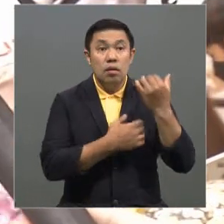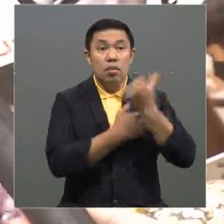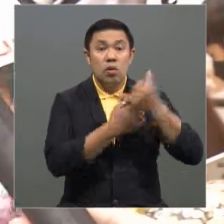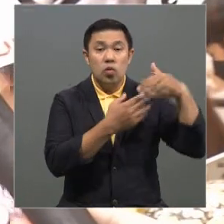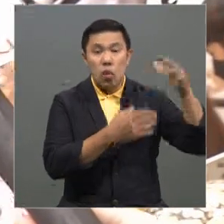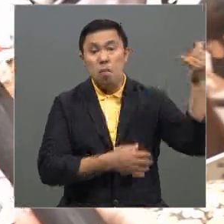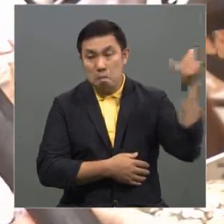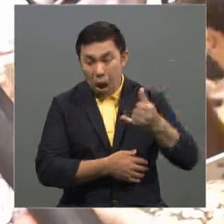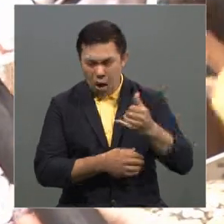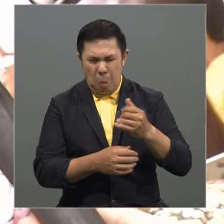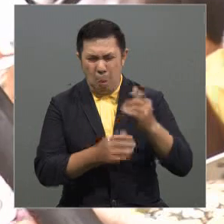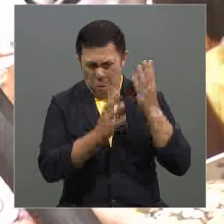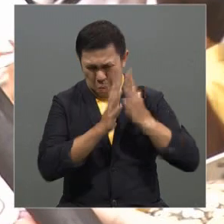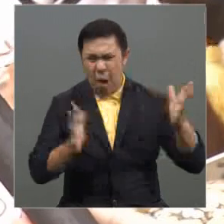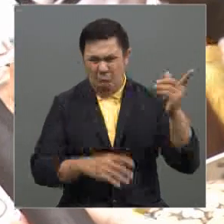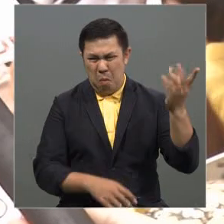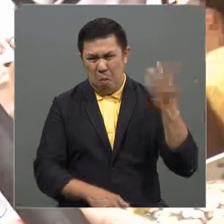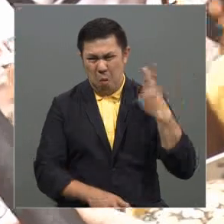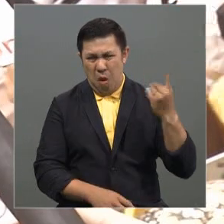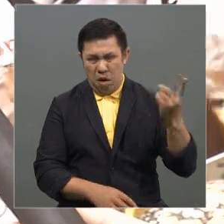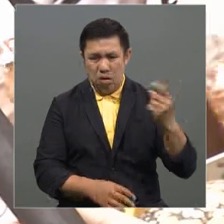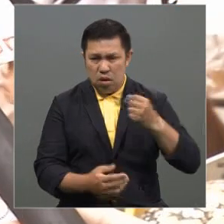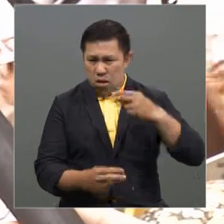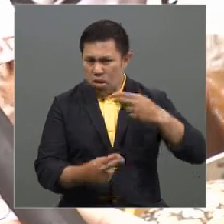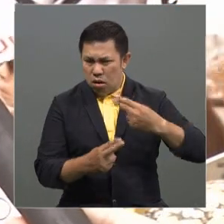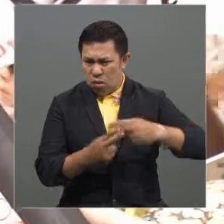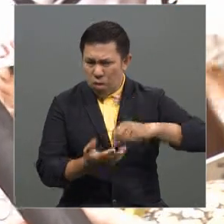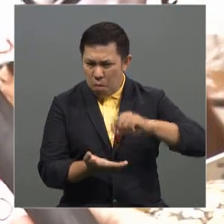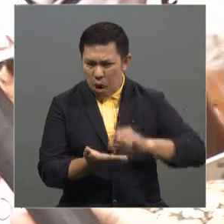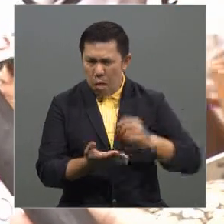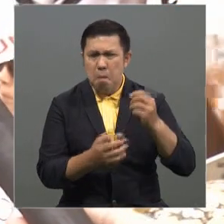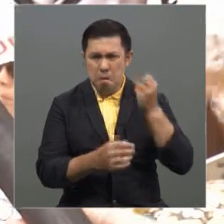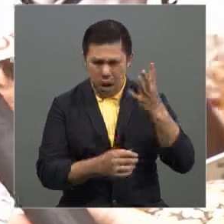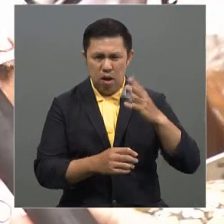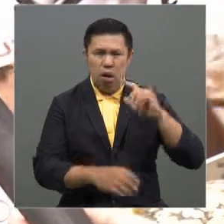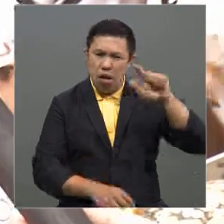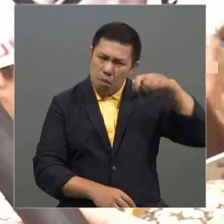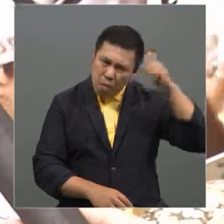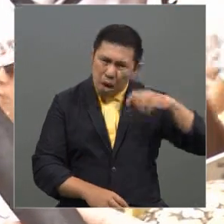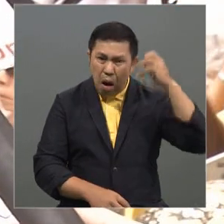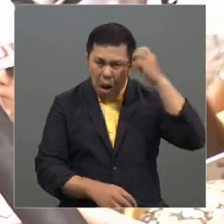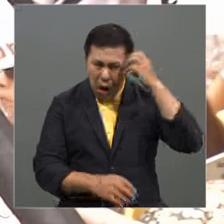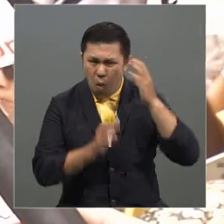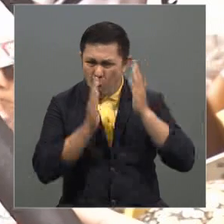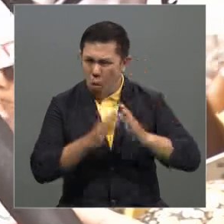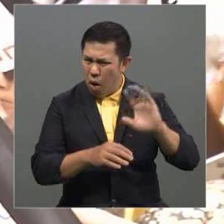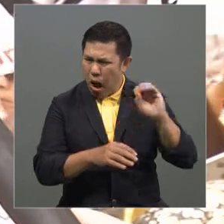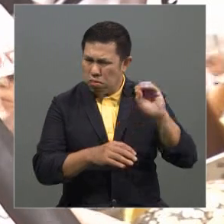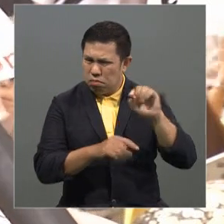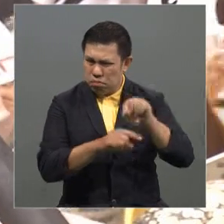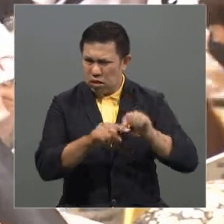จะเยอะกว่านะครับเมื่อวานนี้ที่รับลงทะเบียนไว้แรงงานต่างชาติเยอะกว่า เกิน